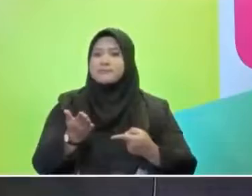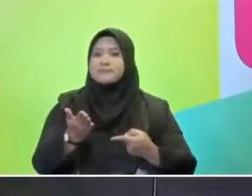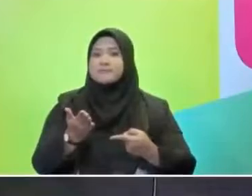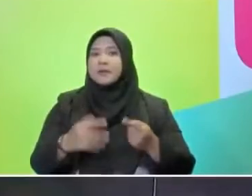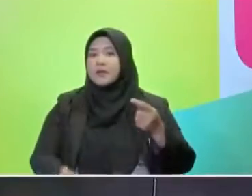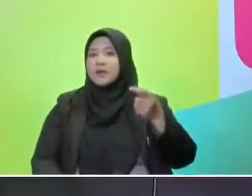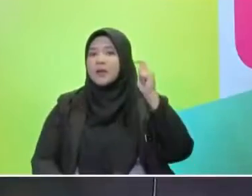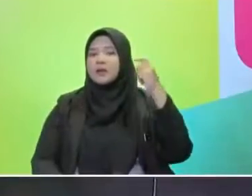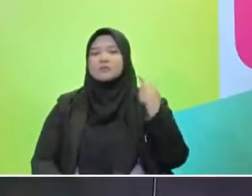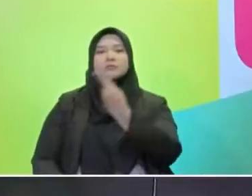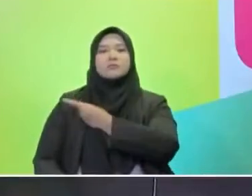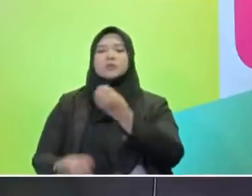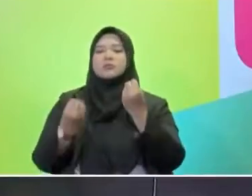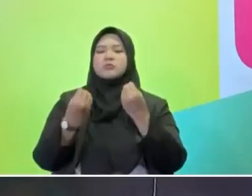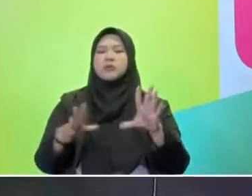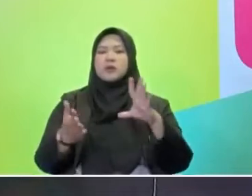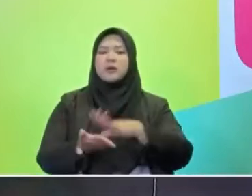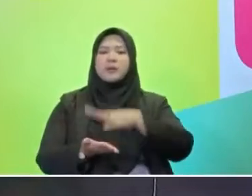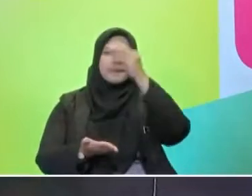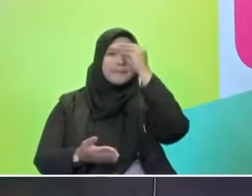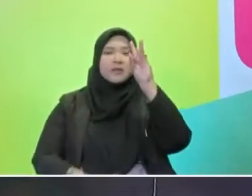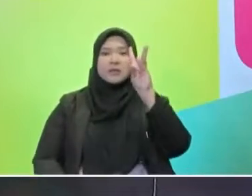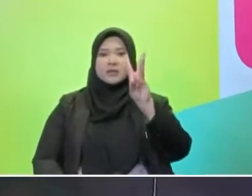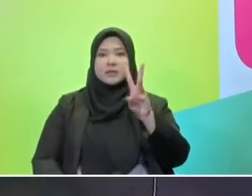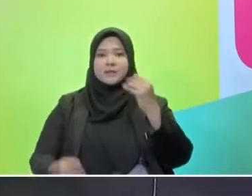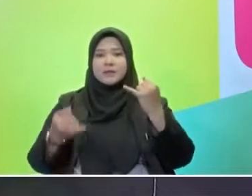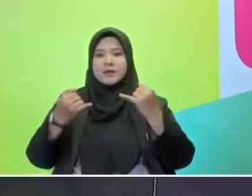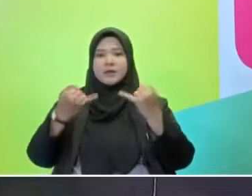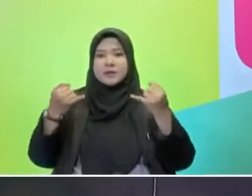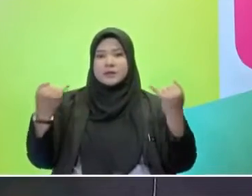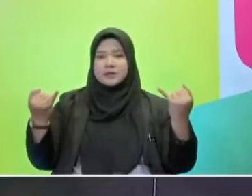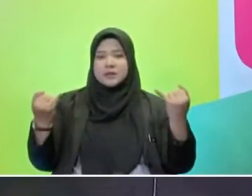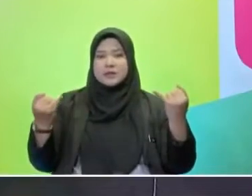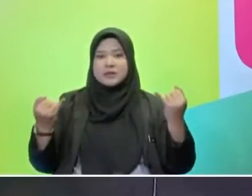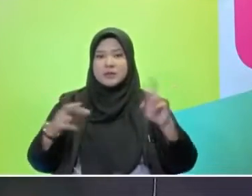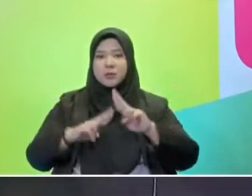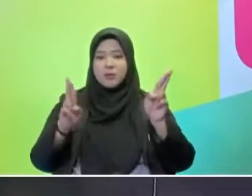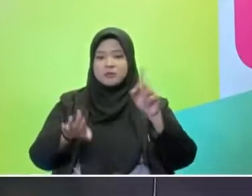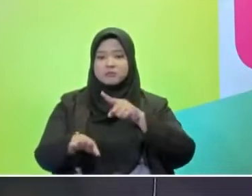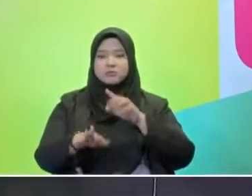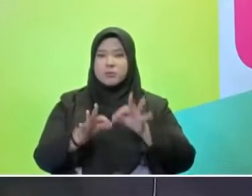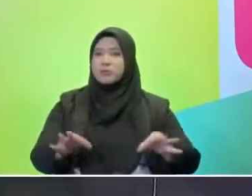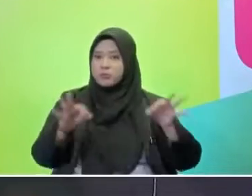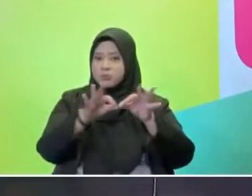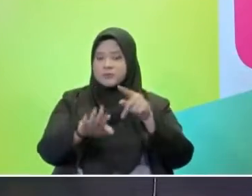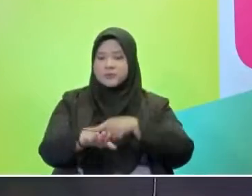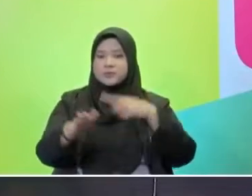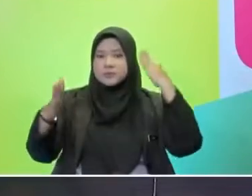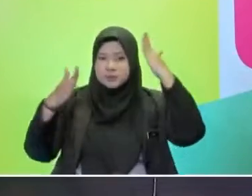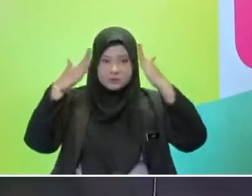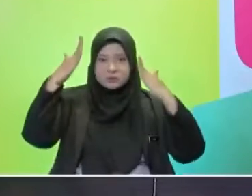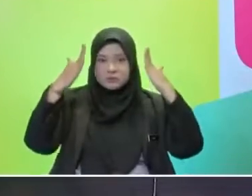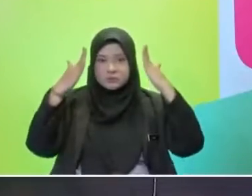Keluarga. Keluarga kunjung-mengunjung, makanan ada banyak makanan kan? Ni perayaan apa